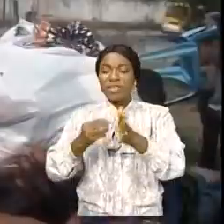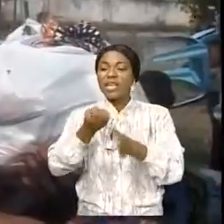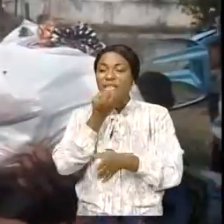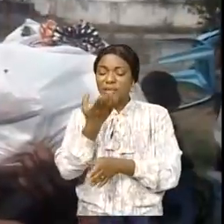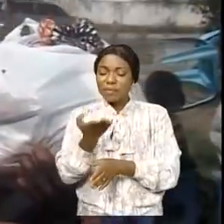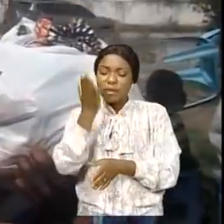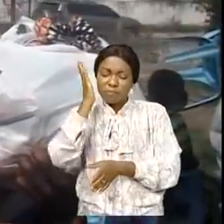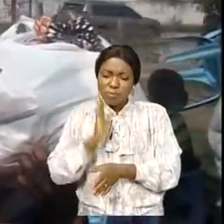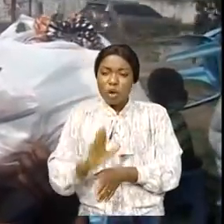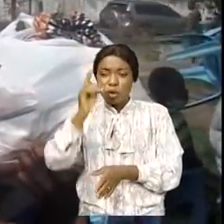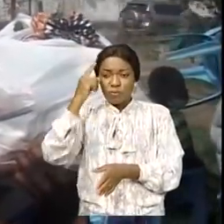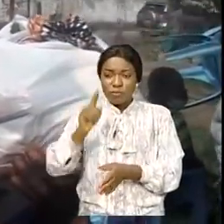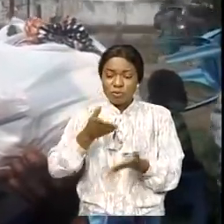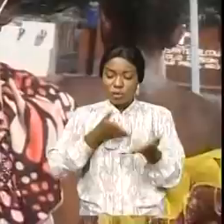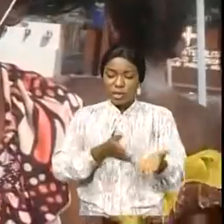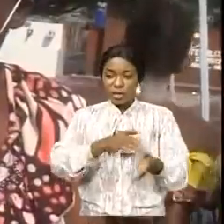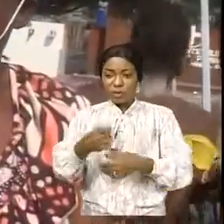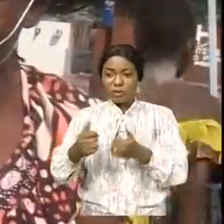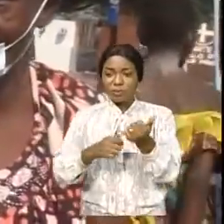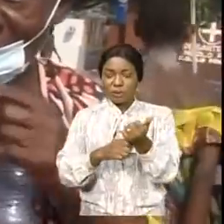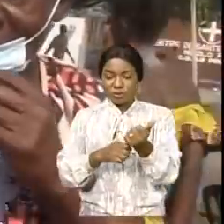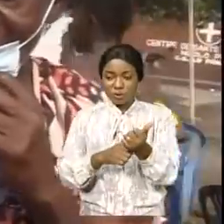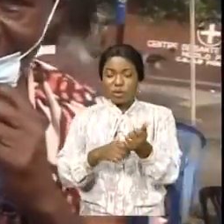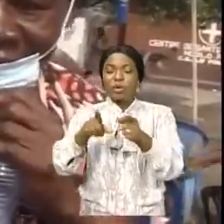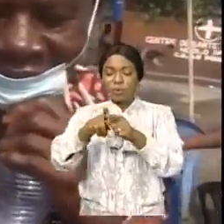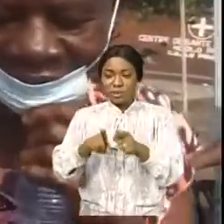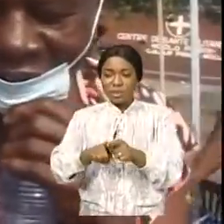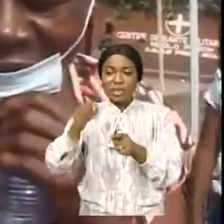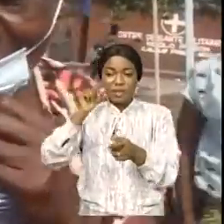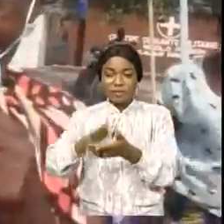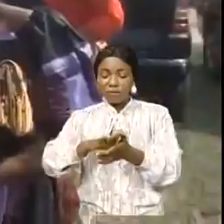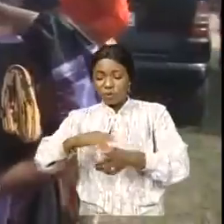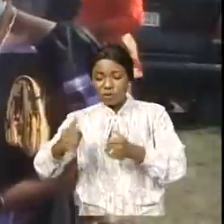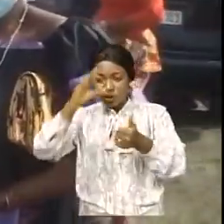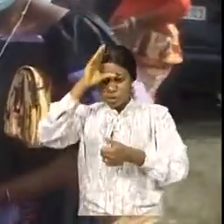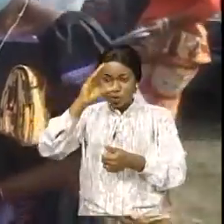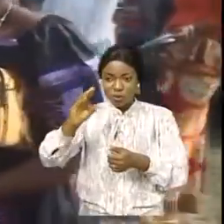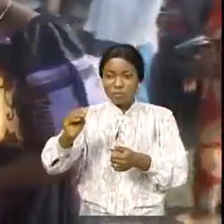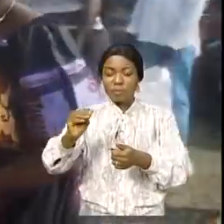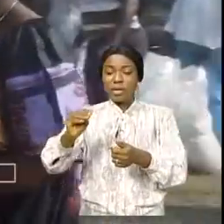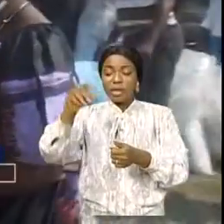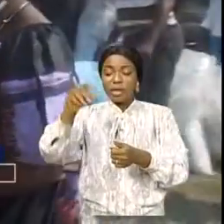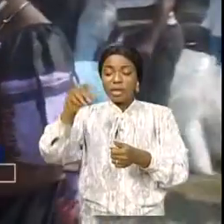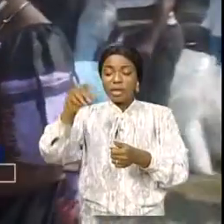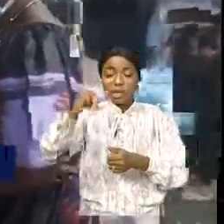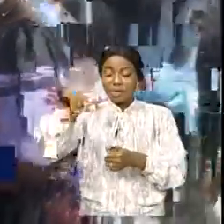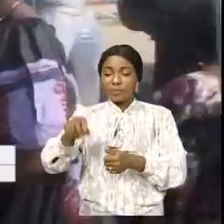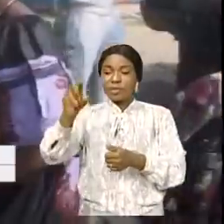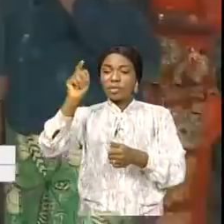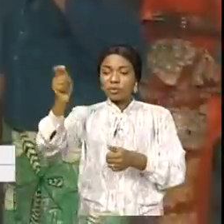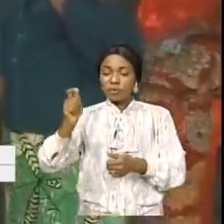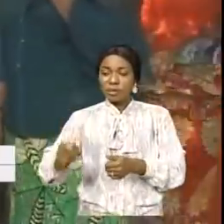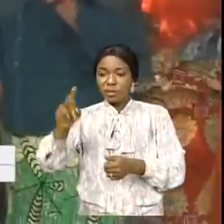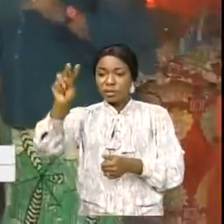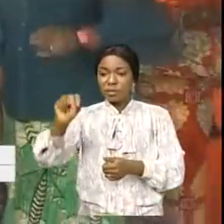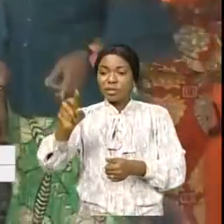Bénéficier de l'attention et l'accompagnement de tous. On martelait ces femmes et aux militaires du camp militaire Ndolo à la